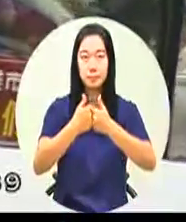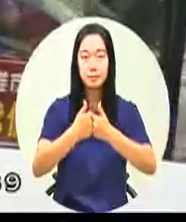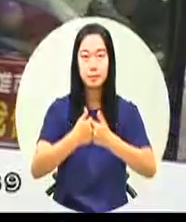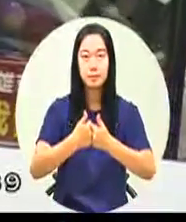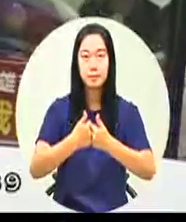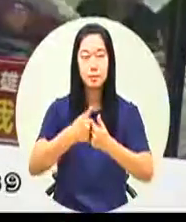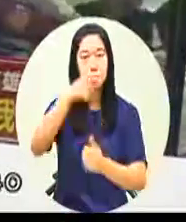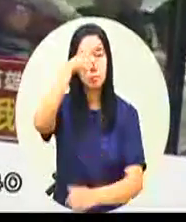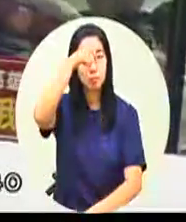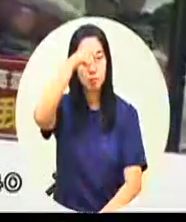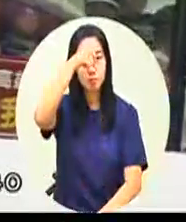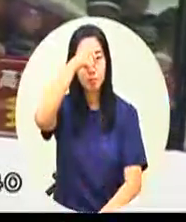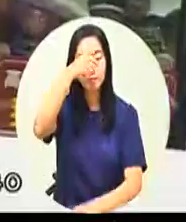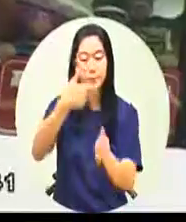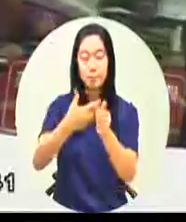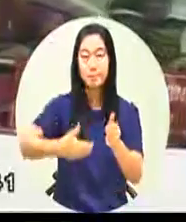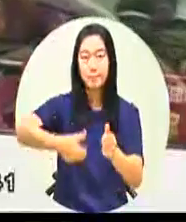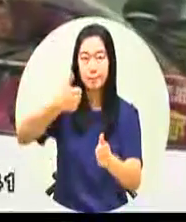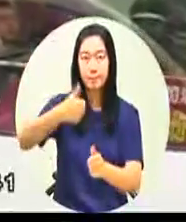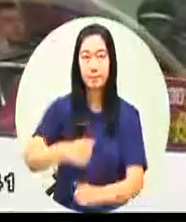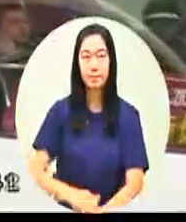黄文堂理事长。